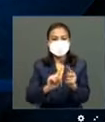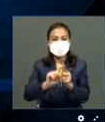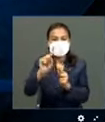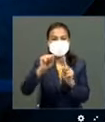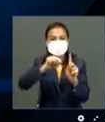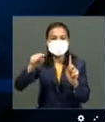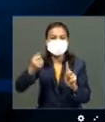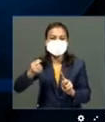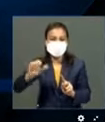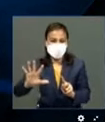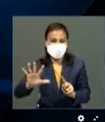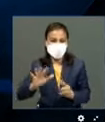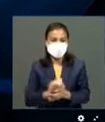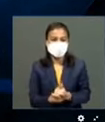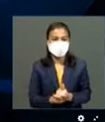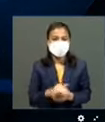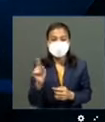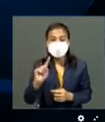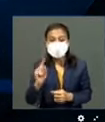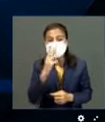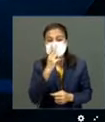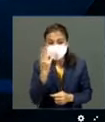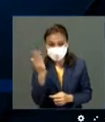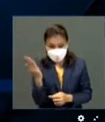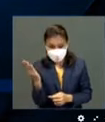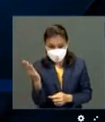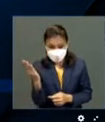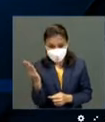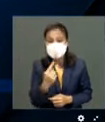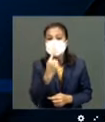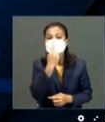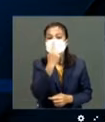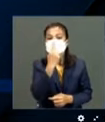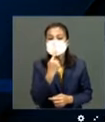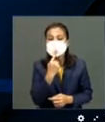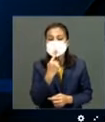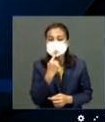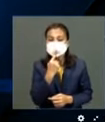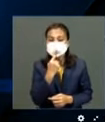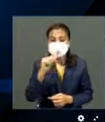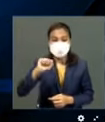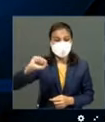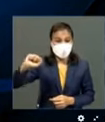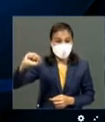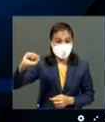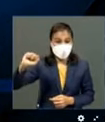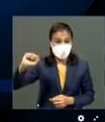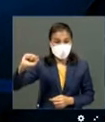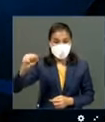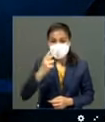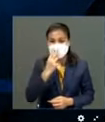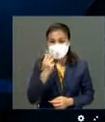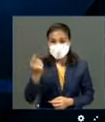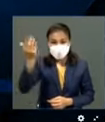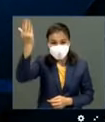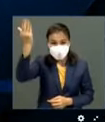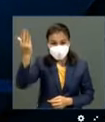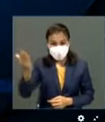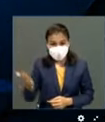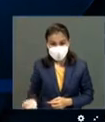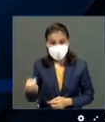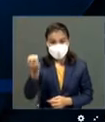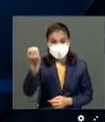15นะคะก็คือให้ทุกท่านสังเกตตัวเลขสีแดงขวาสุด ตรงนี้เนี่ยใช้การเรียงลำดับจ